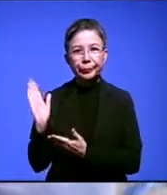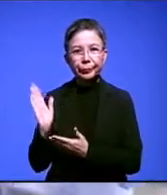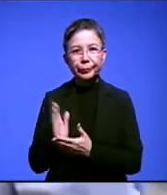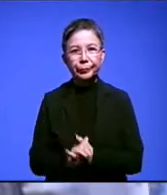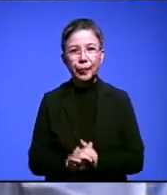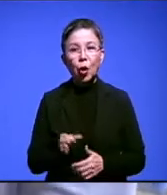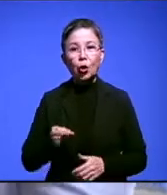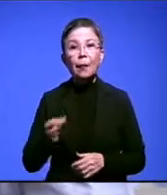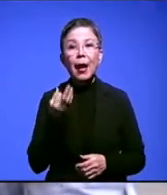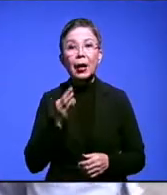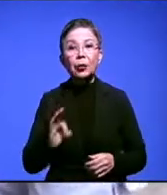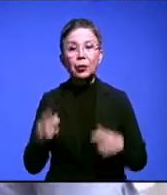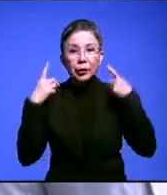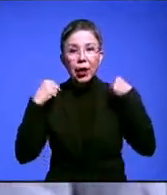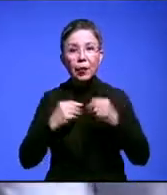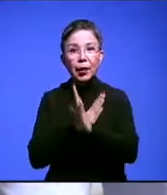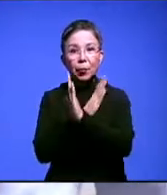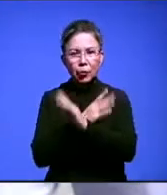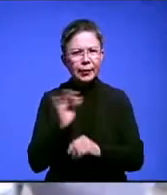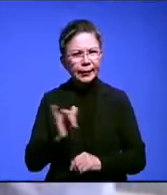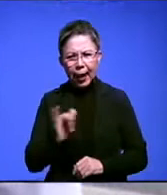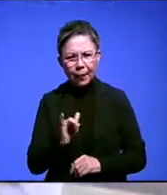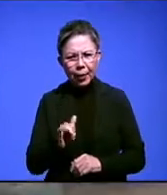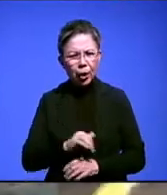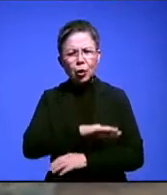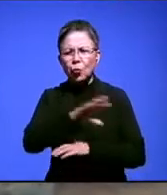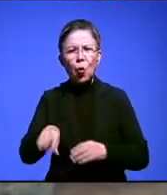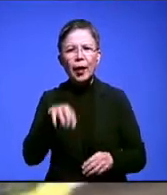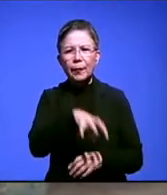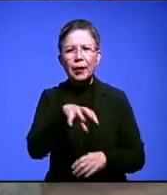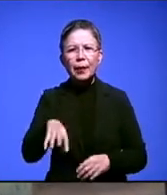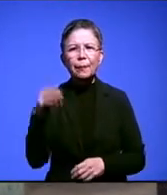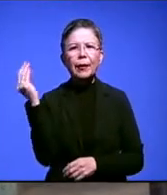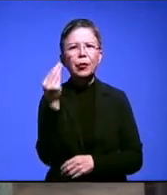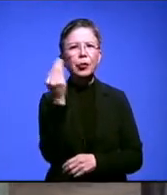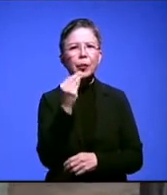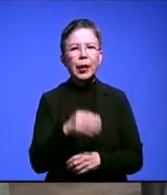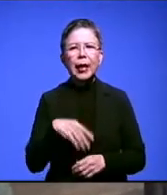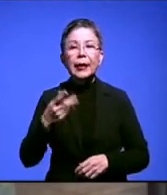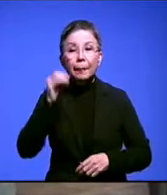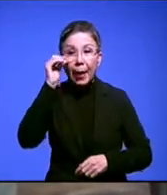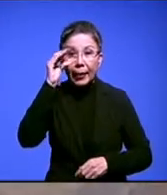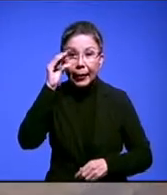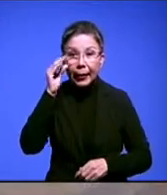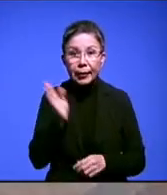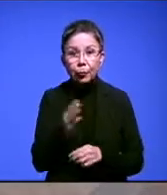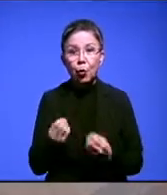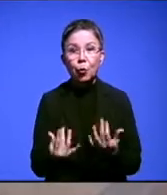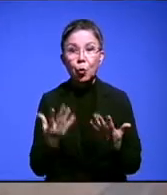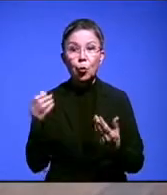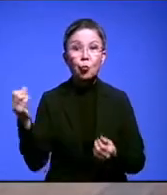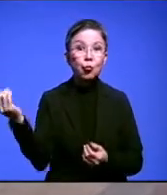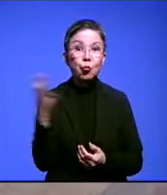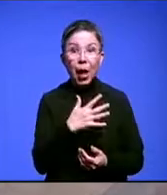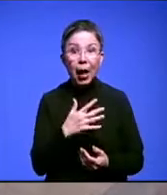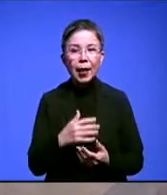Di Kota Baru, Jawa Timur, penyemprotan disinfektan juga dilakukan di seluruh sudut tempat wisata. Penyemprotan dilakukan setiap pagi hari sebelum tempat wisata dibuka untuk